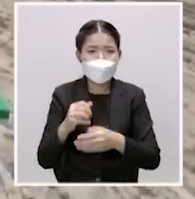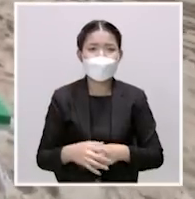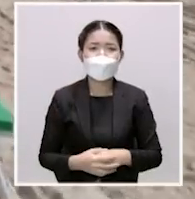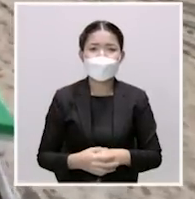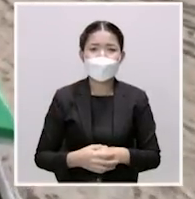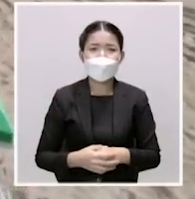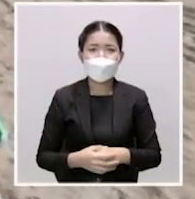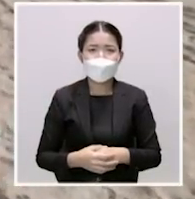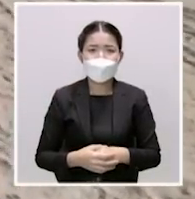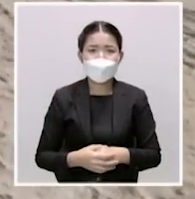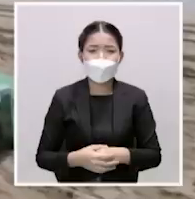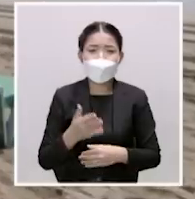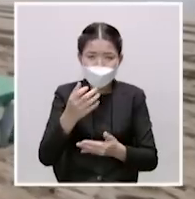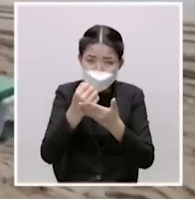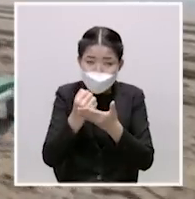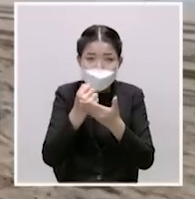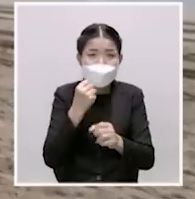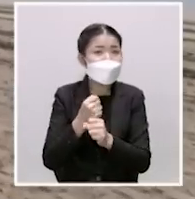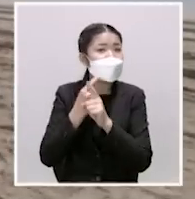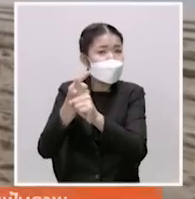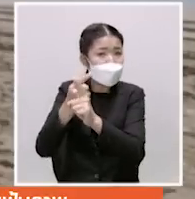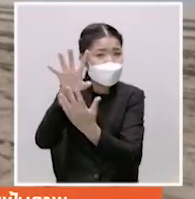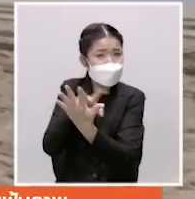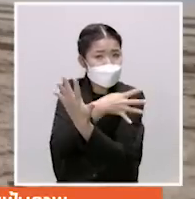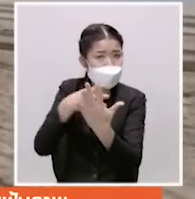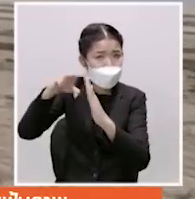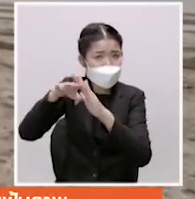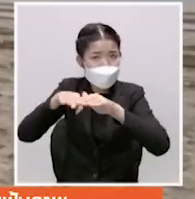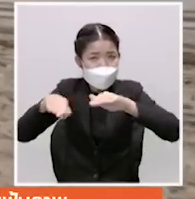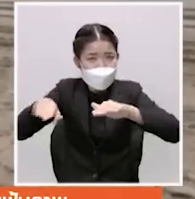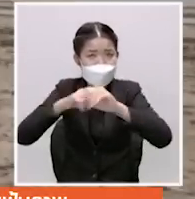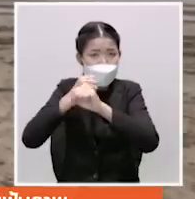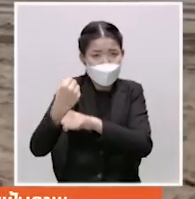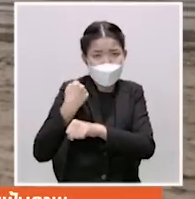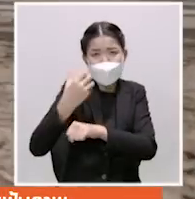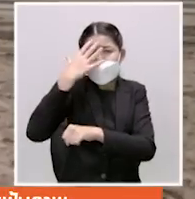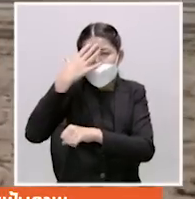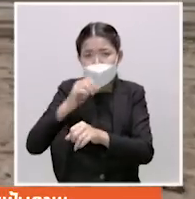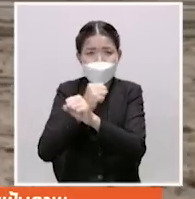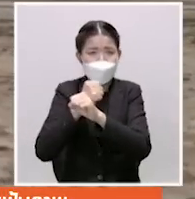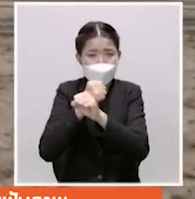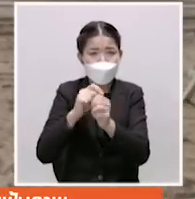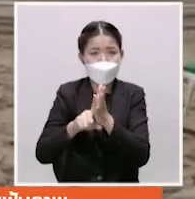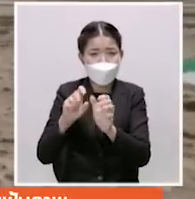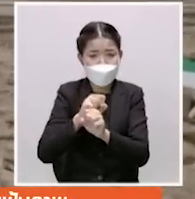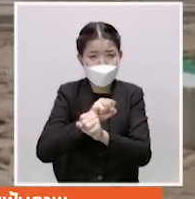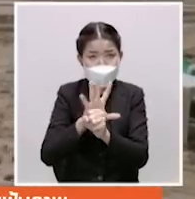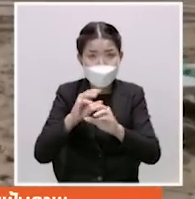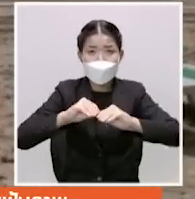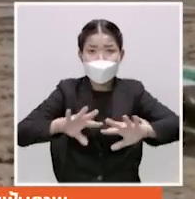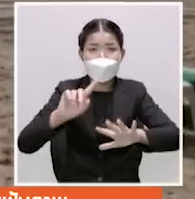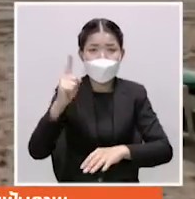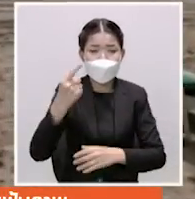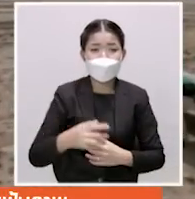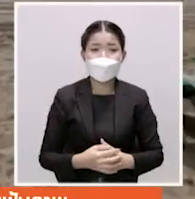กหน่อยนะครับช่วยปฏิบัติมาตรการอย่างเคร่งครัดนะครับเพื่อไม่ให้เกิดการระบาดหรือเกิดคลัสเตอร์แต่ที่ผ่านมาครับ